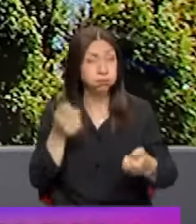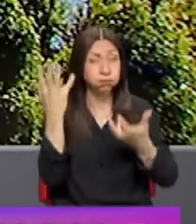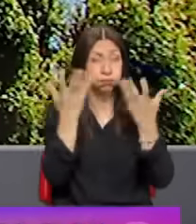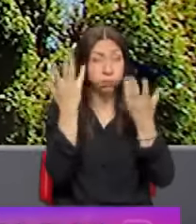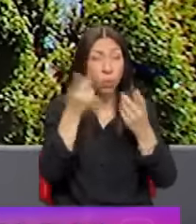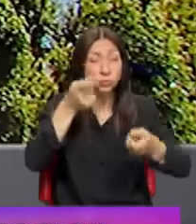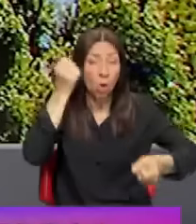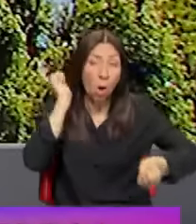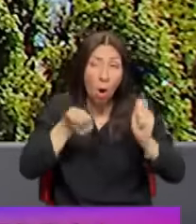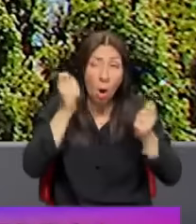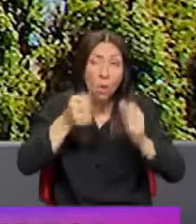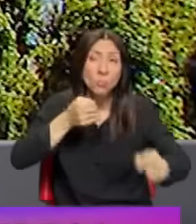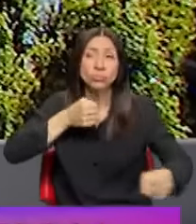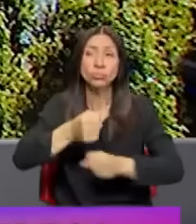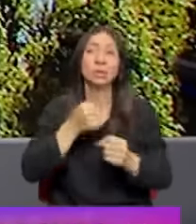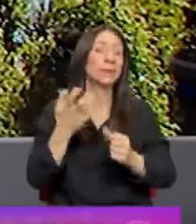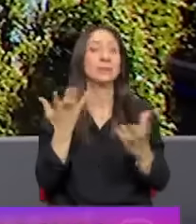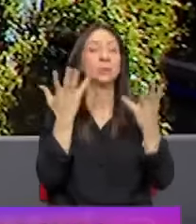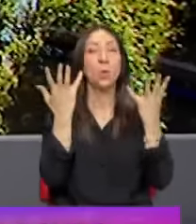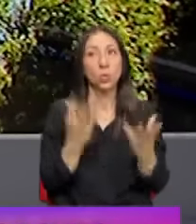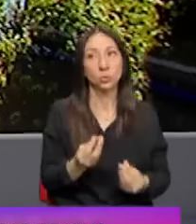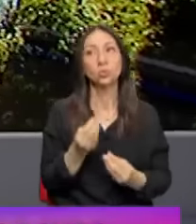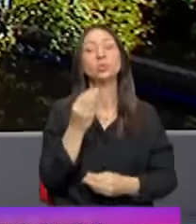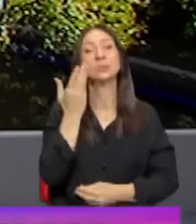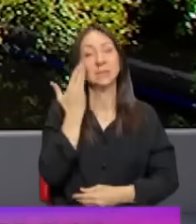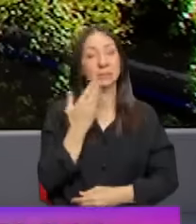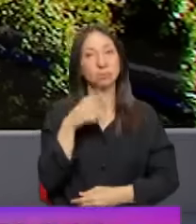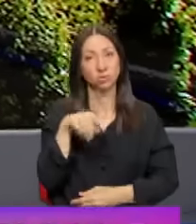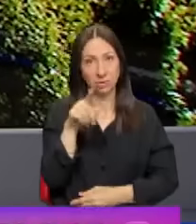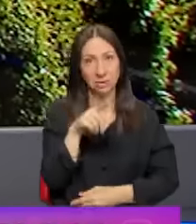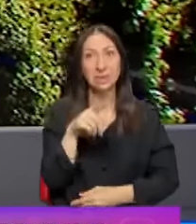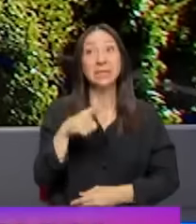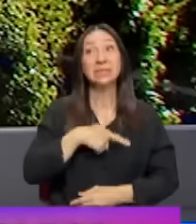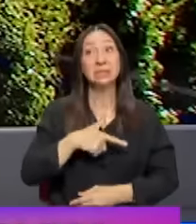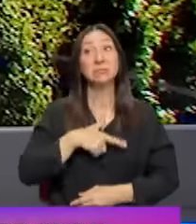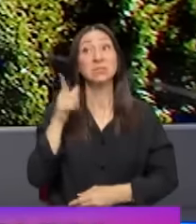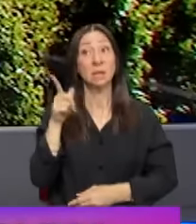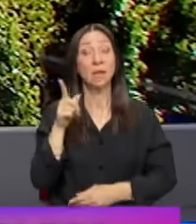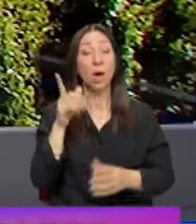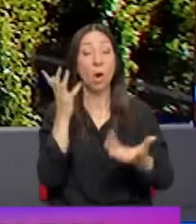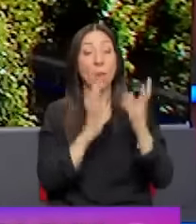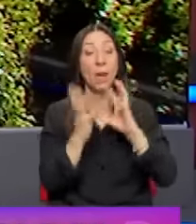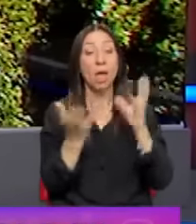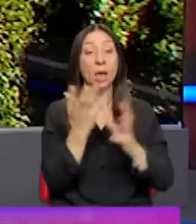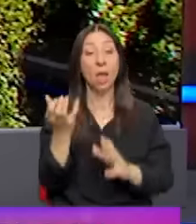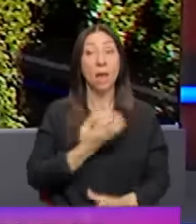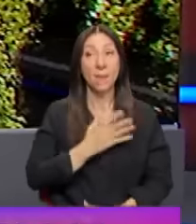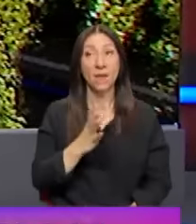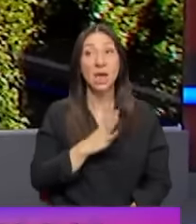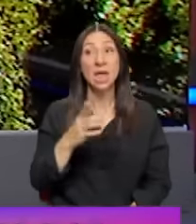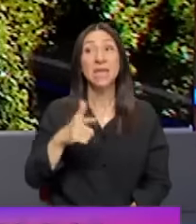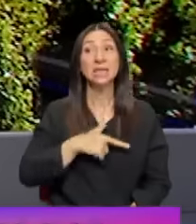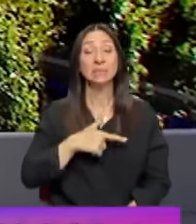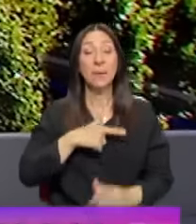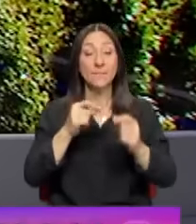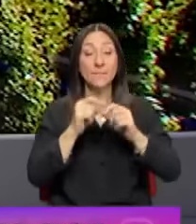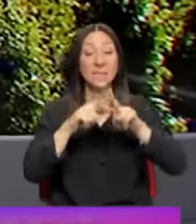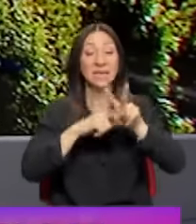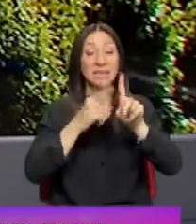o zorlu mücadelenin nasıl gerçekleştiğini ekrana taşımıştık. İzmir'den de orman yangını haberi geldi. İzmir'in